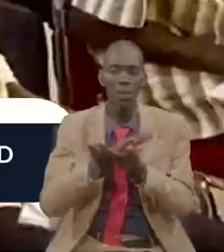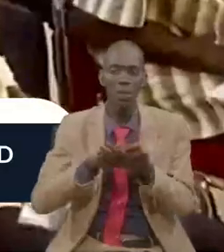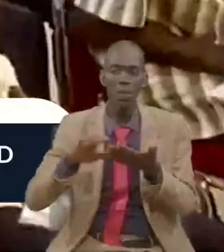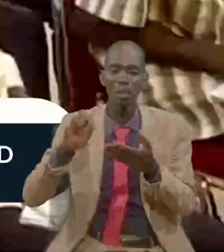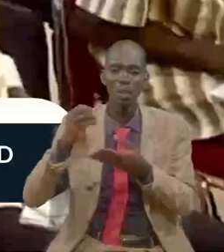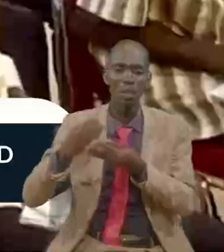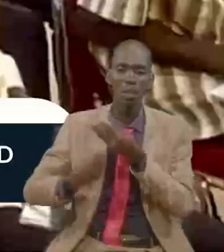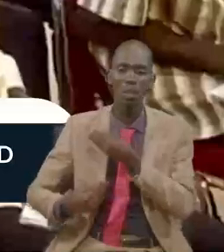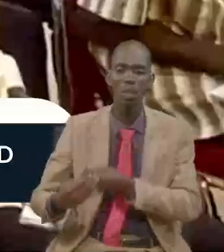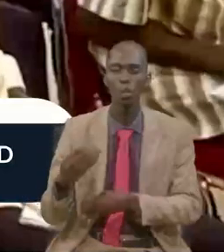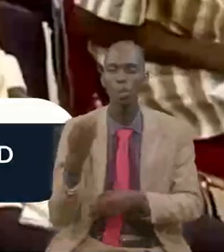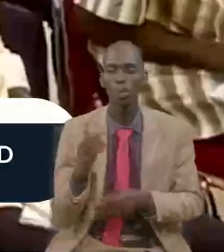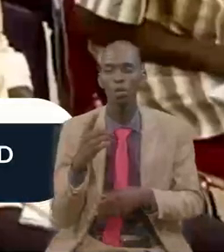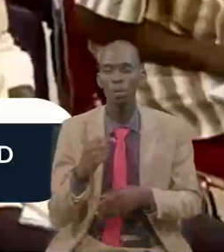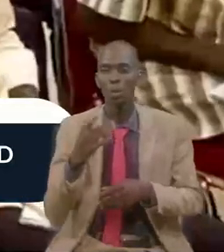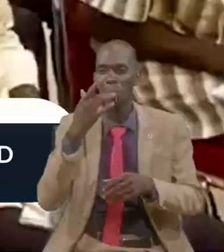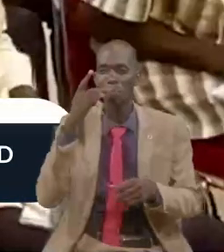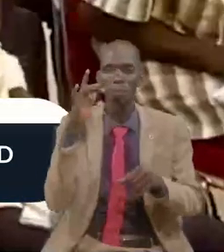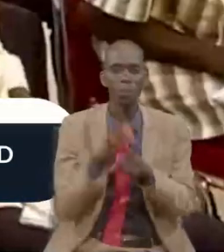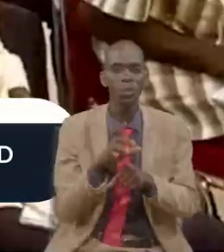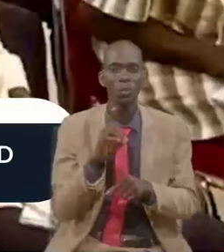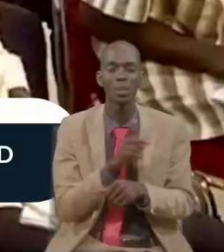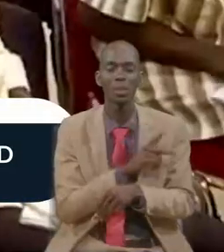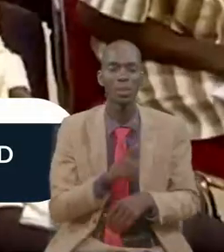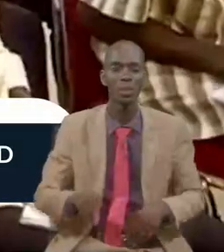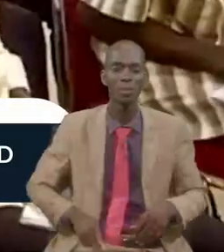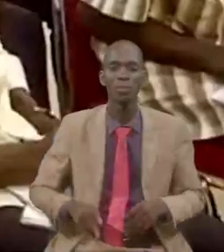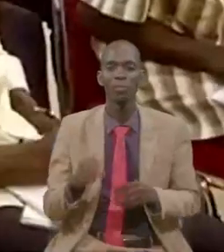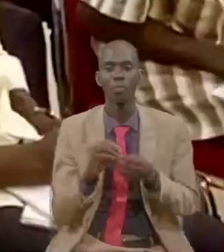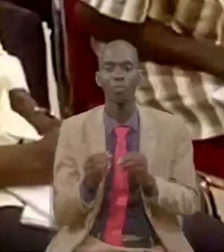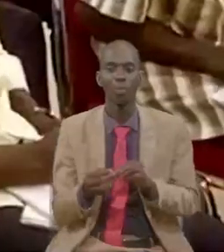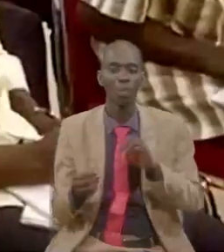justes du royaume promis. Numéro 2,